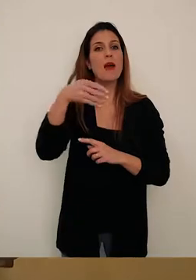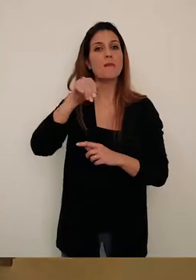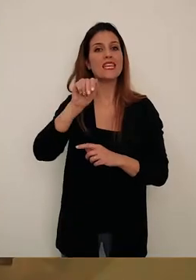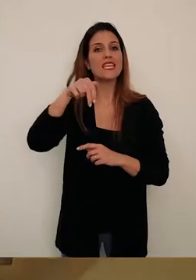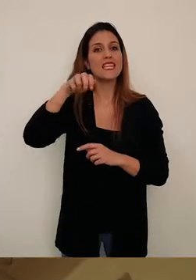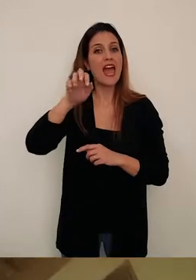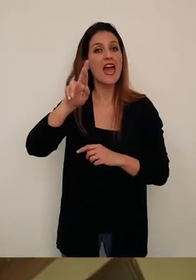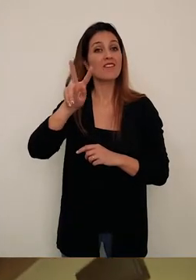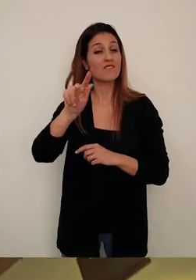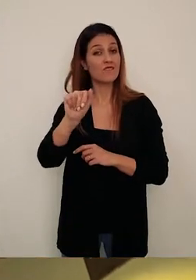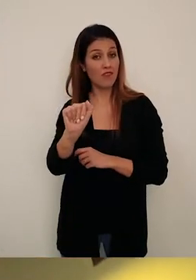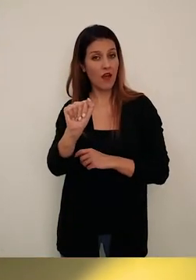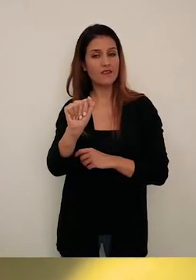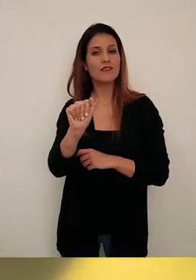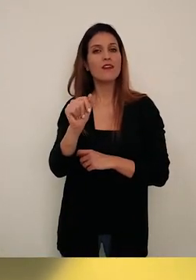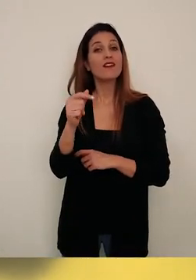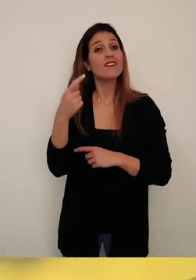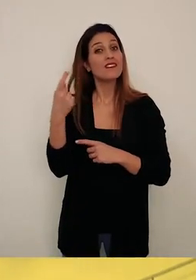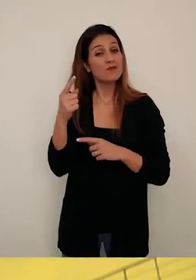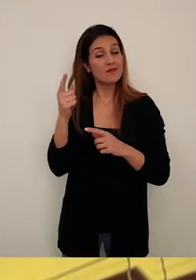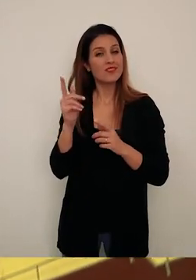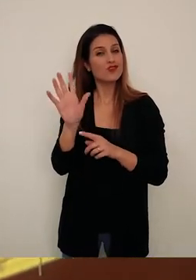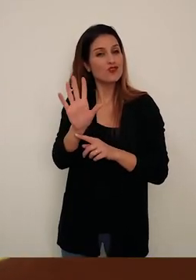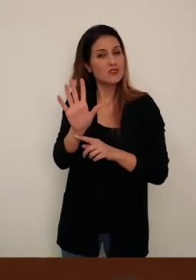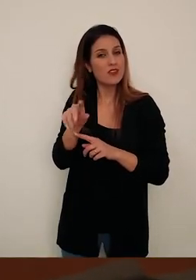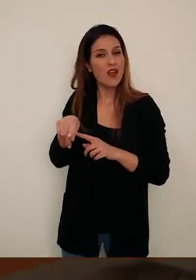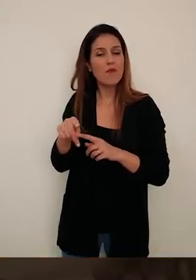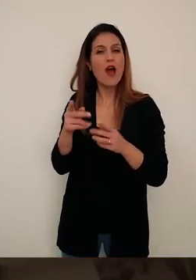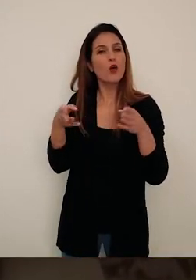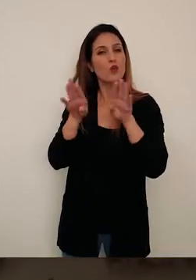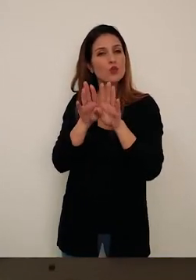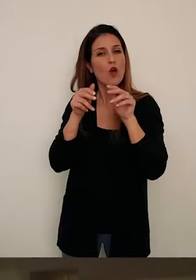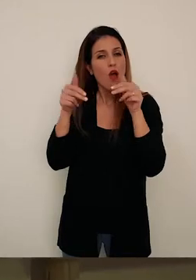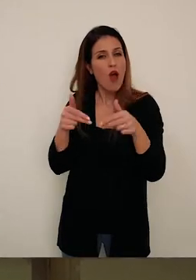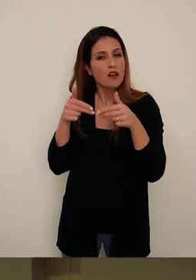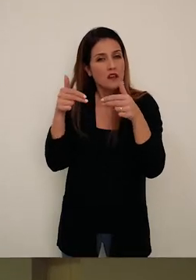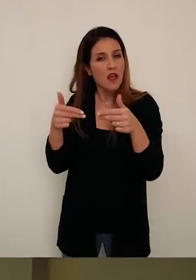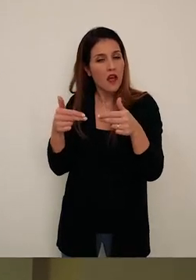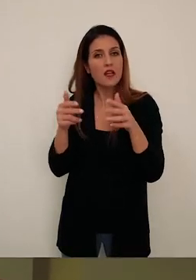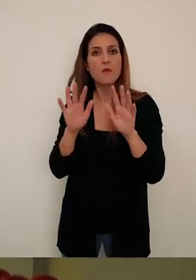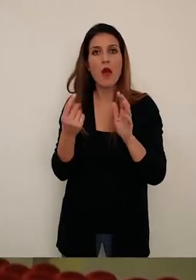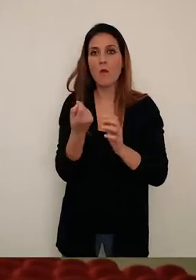Un'opera unica nel suo genere, rimasta chiusa per molti anni ma riaperta al pubblico di recente.